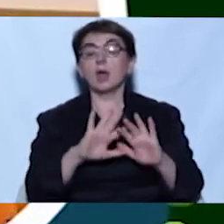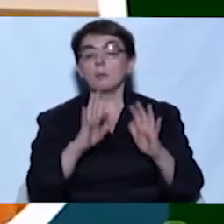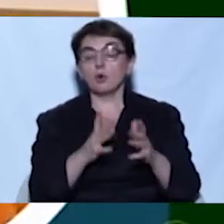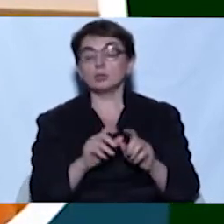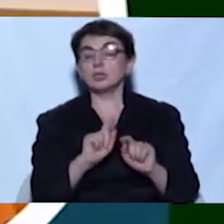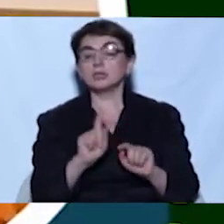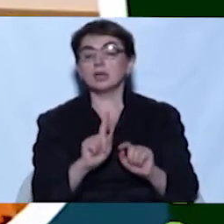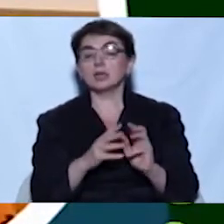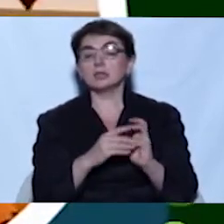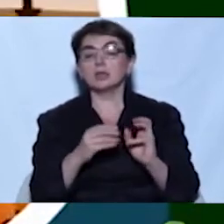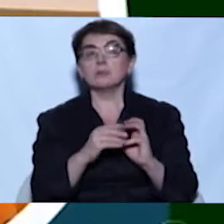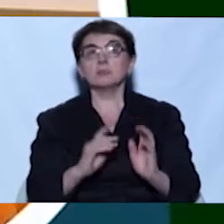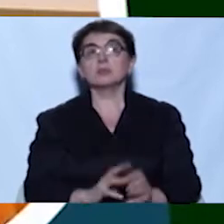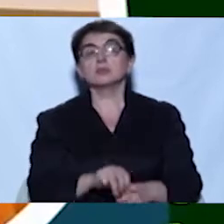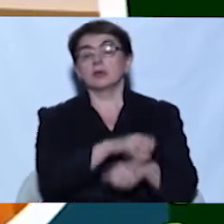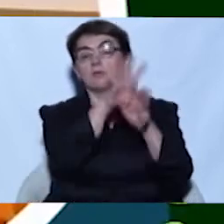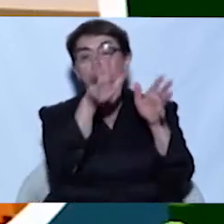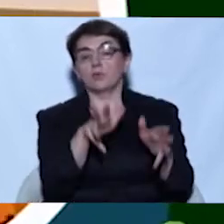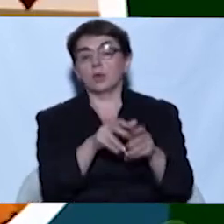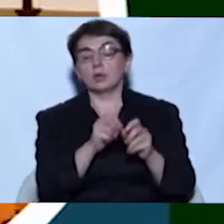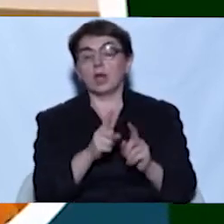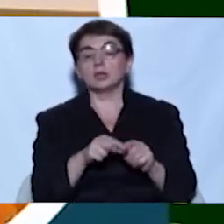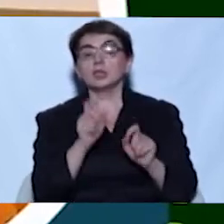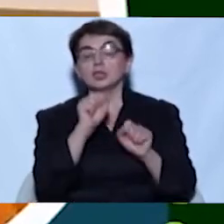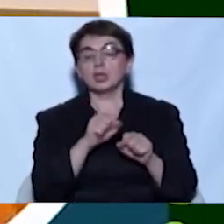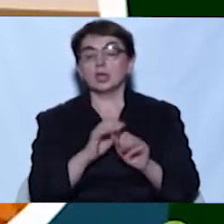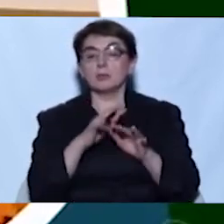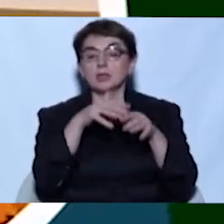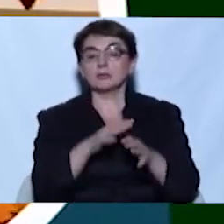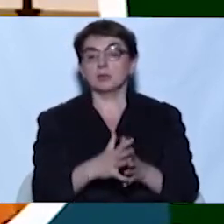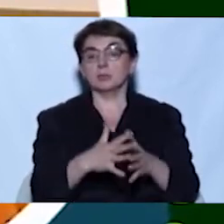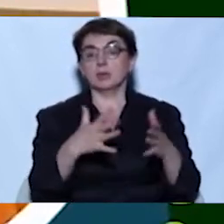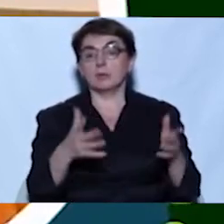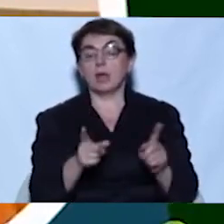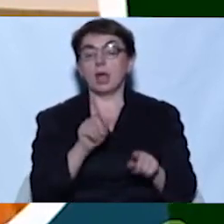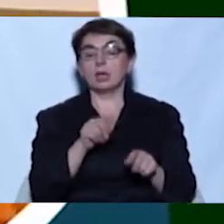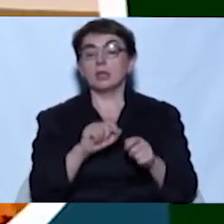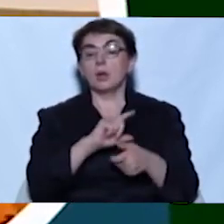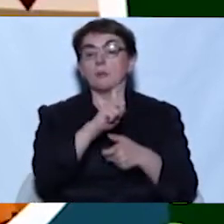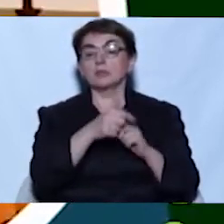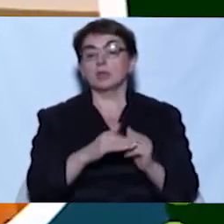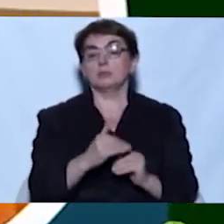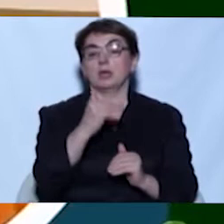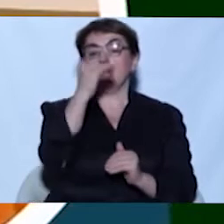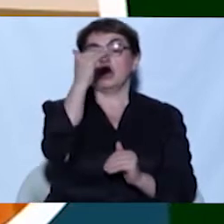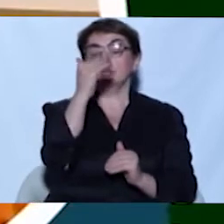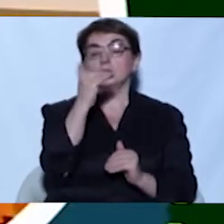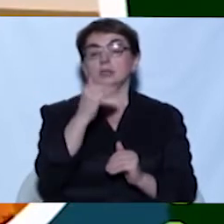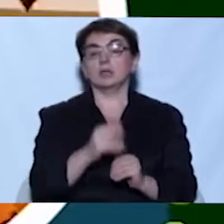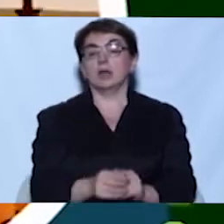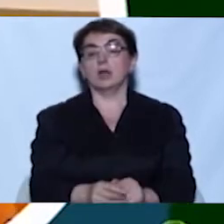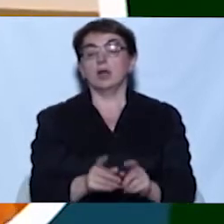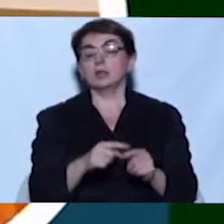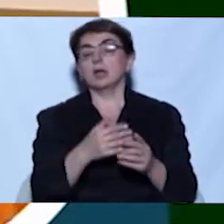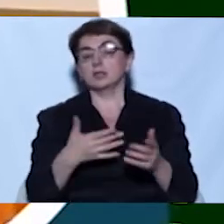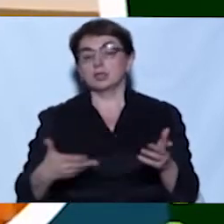მოხდა, ან ზღვები გაფართოვდა, ან მთები ამოიწია მაღალ, კიდევ უფრო მაღლა და